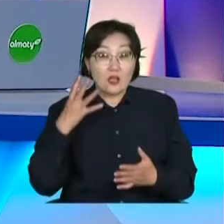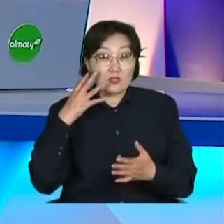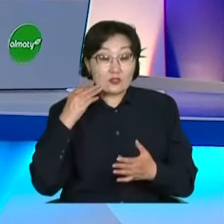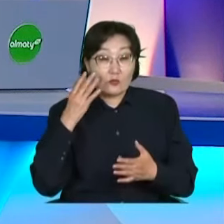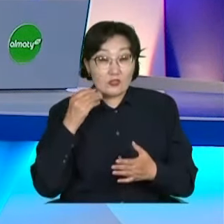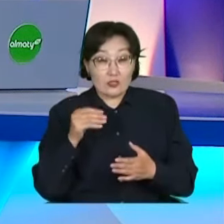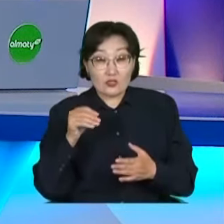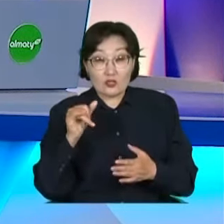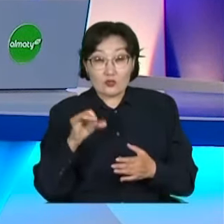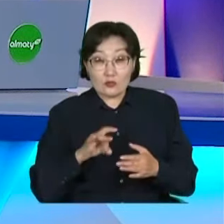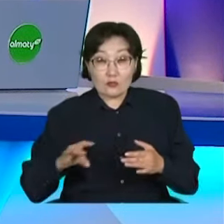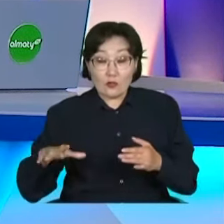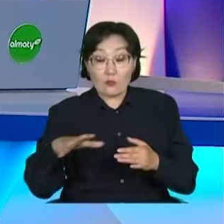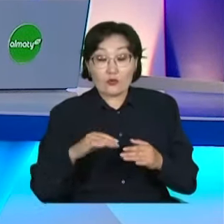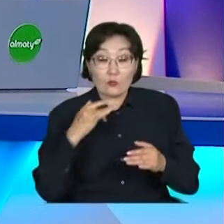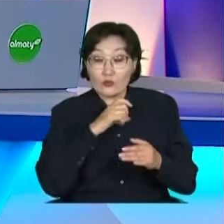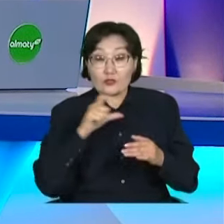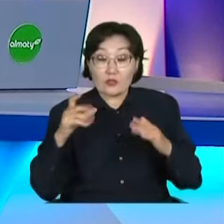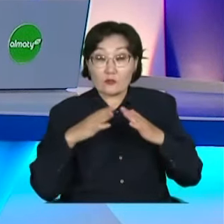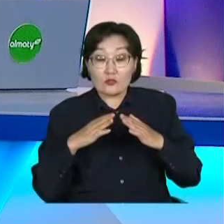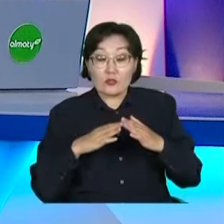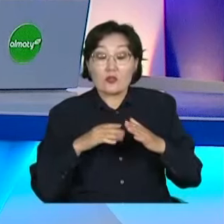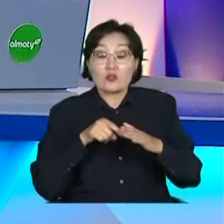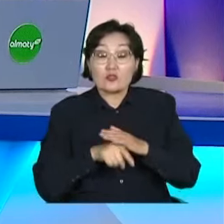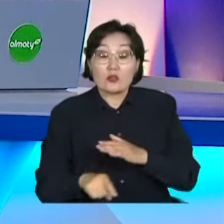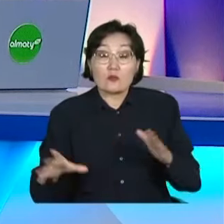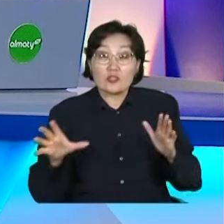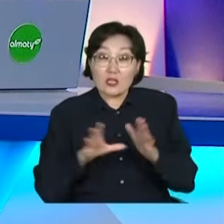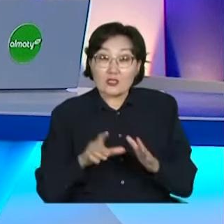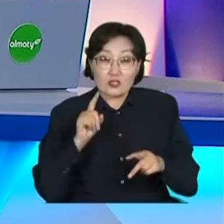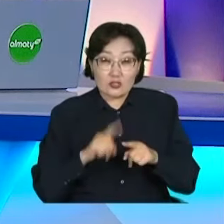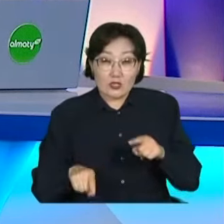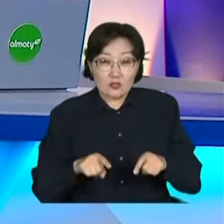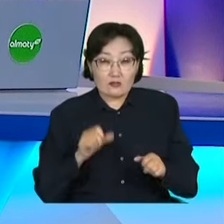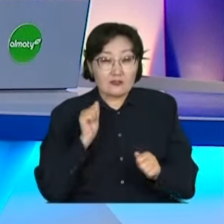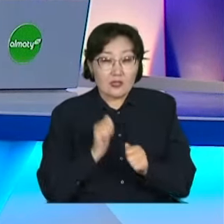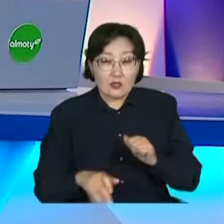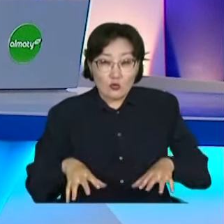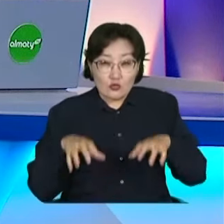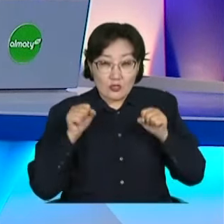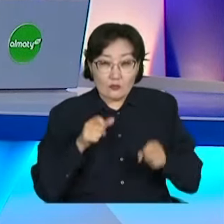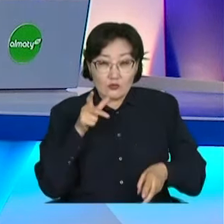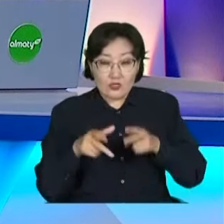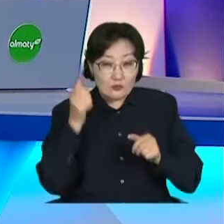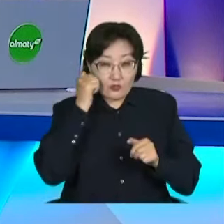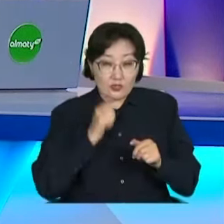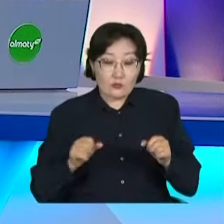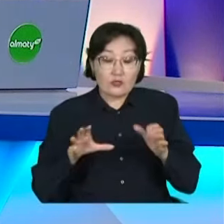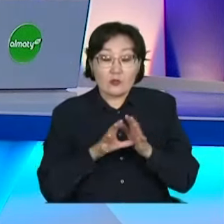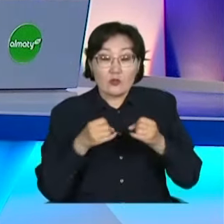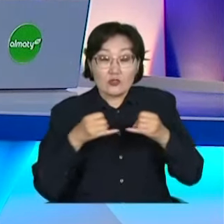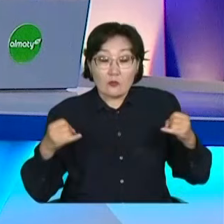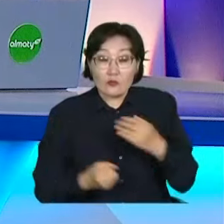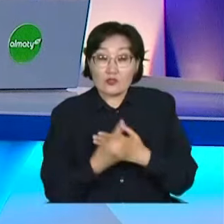Алматының Жетісу ауданында көп қабатты үйлердің тұрғындары жарықтың жиі өшетінін айтып шағымданды. Тозығы жеткен ескі сымдардан шыққан